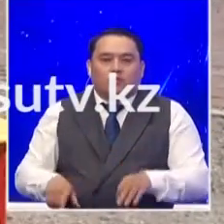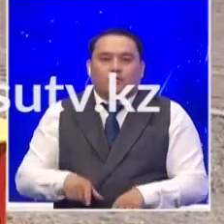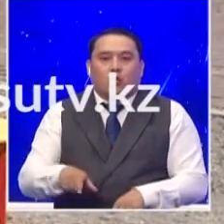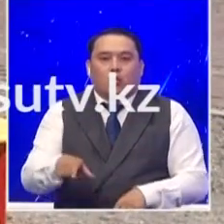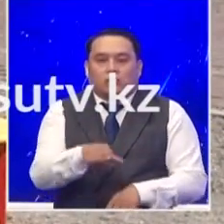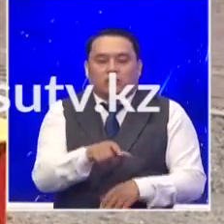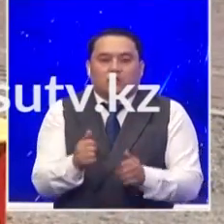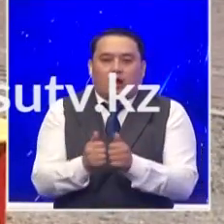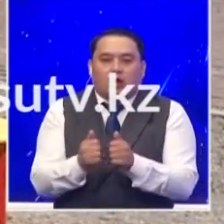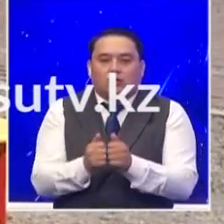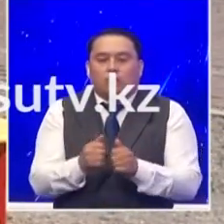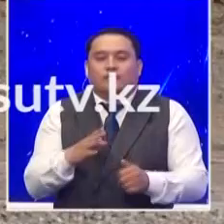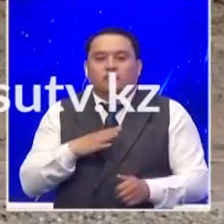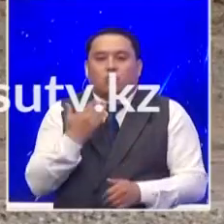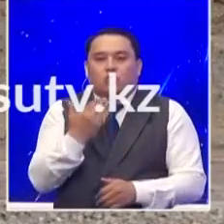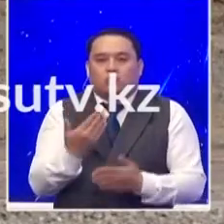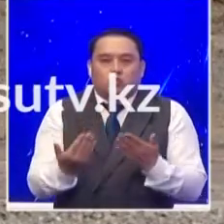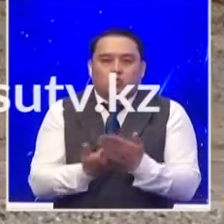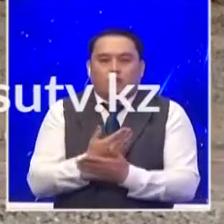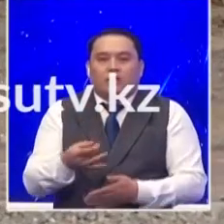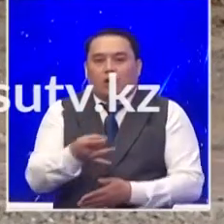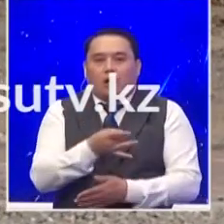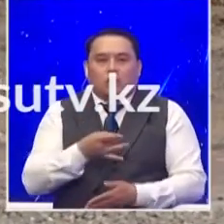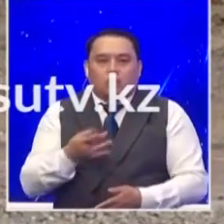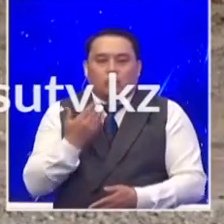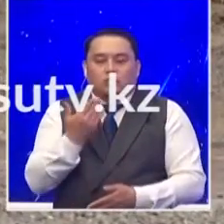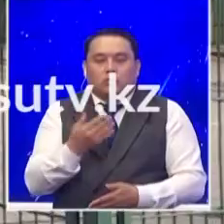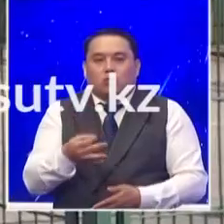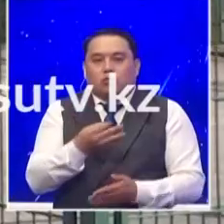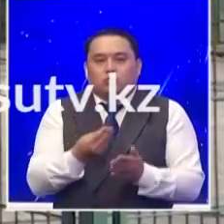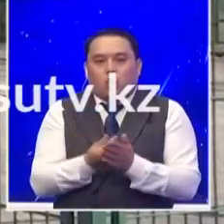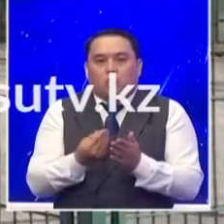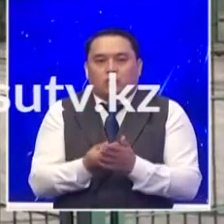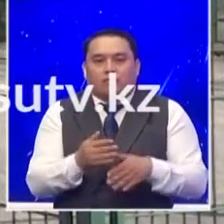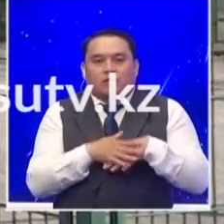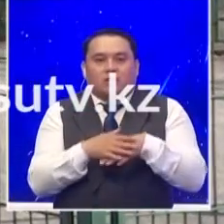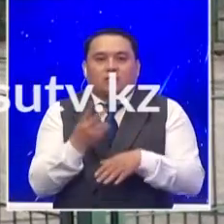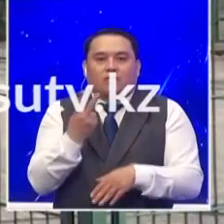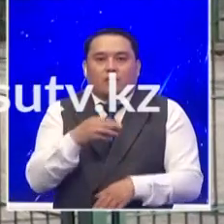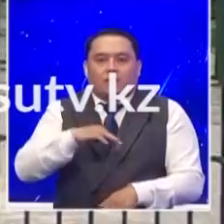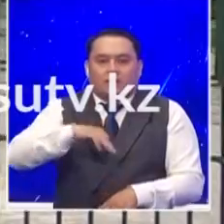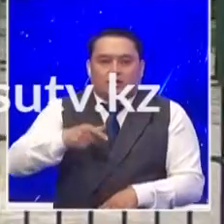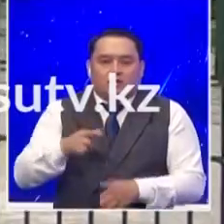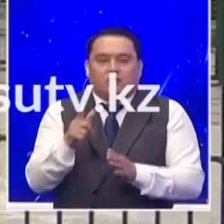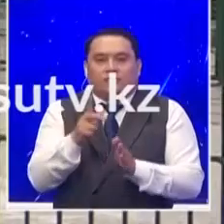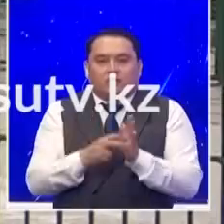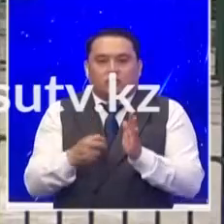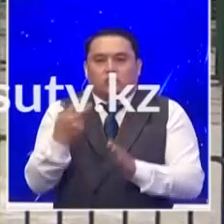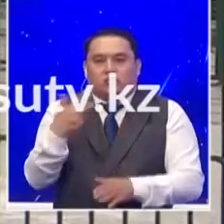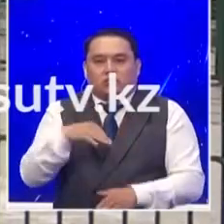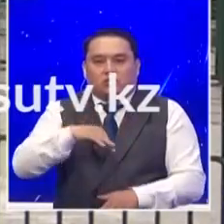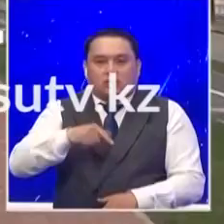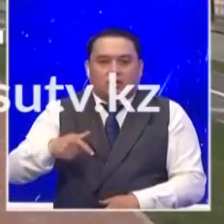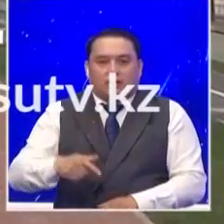инженерно-коммуникационных инфраструктур и благоустройство нового микрорайона из областного бюджета выделено 2 миллиарда 830